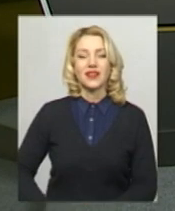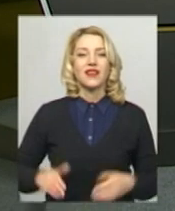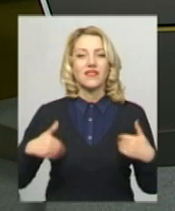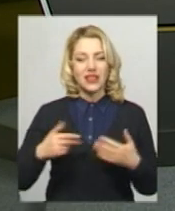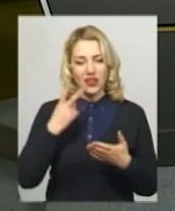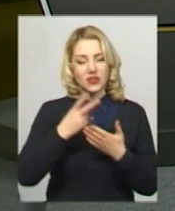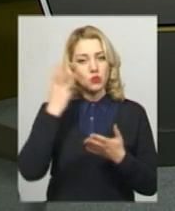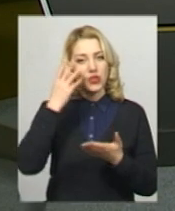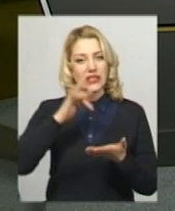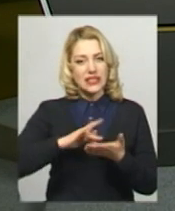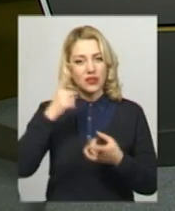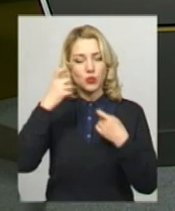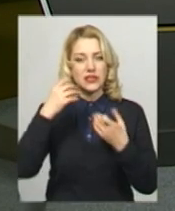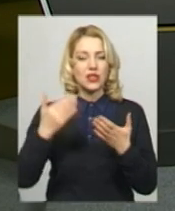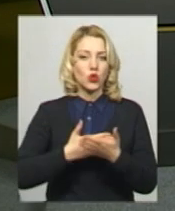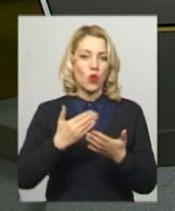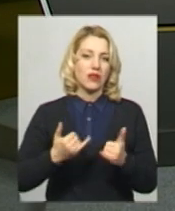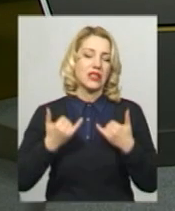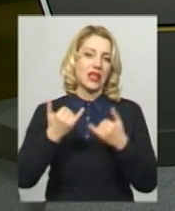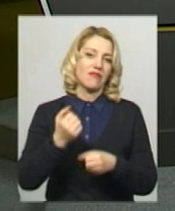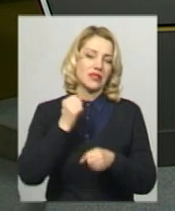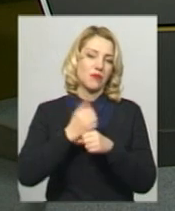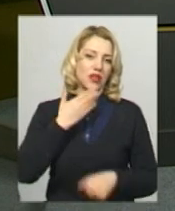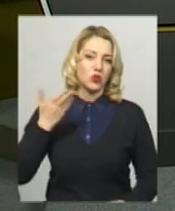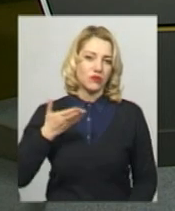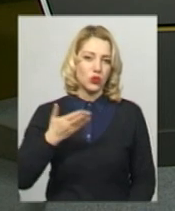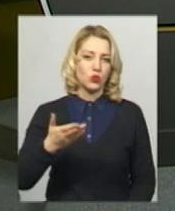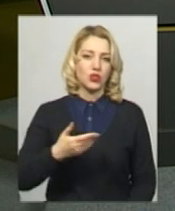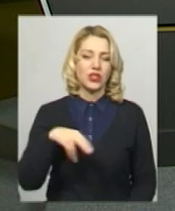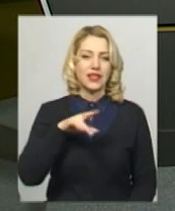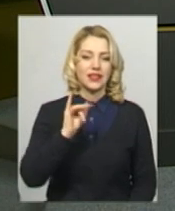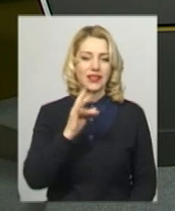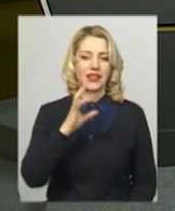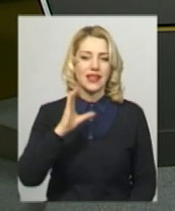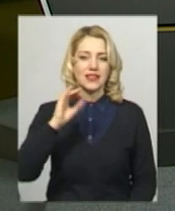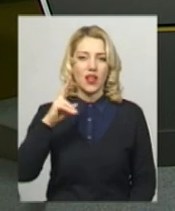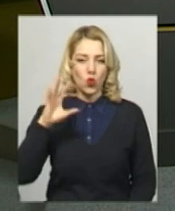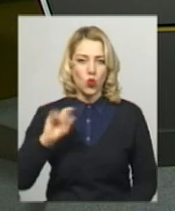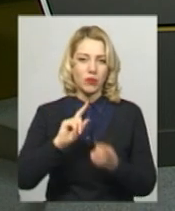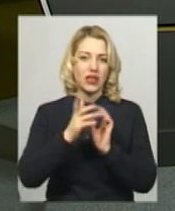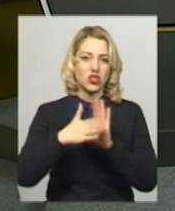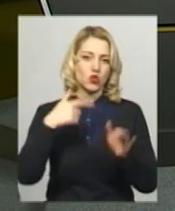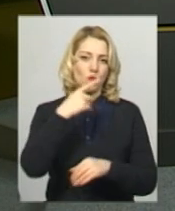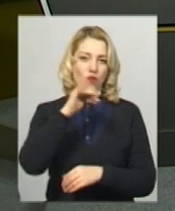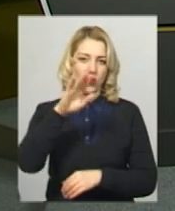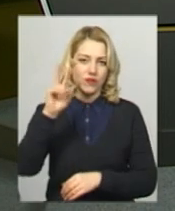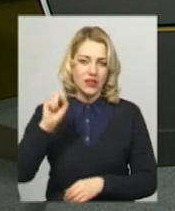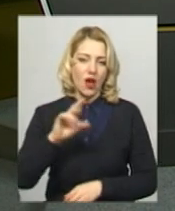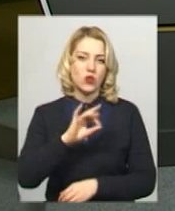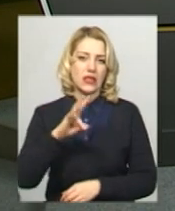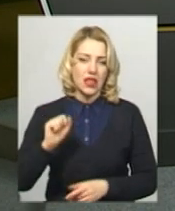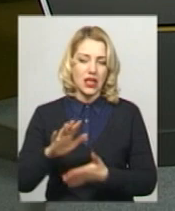вітаю в ефірі Поділля Центр. Інформаційний випуск новин. У студії для вас працюють ведуча Дарина Денисенко, переклад на жестову мову Оксана